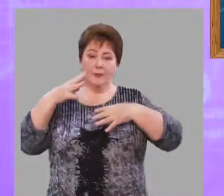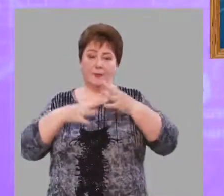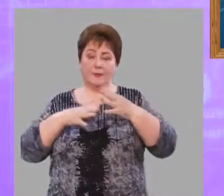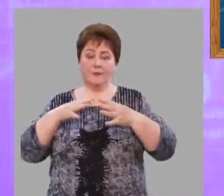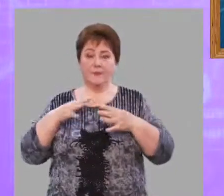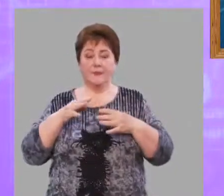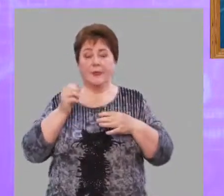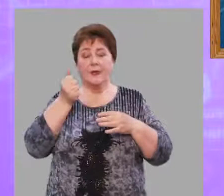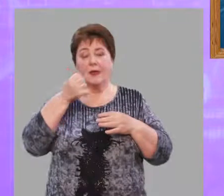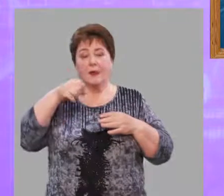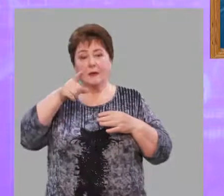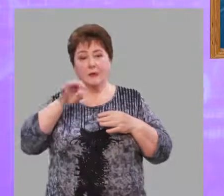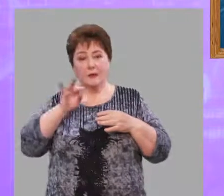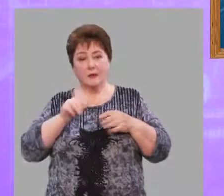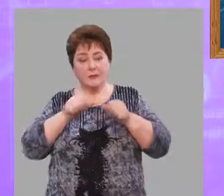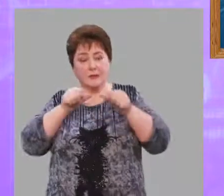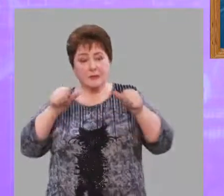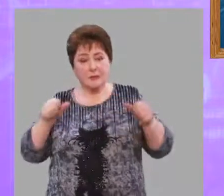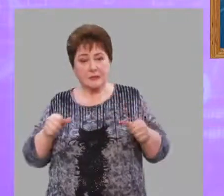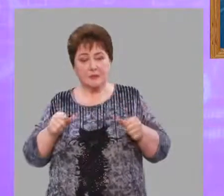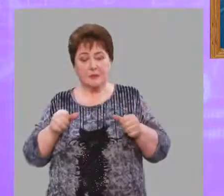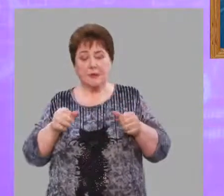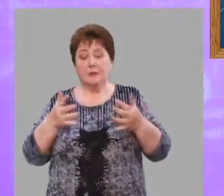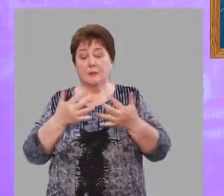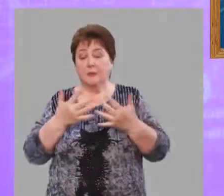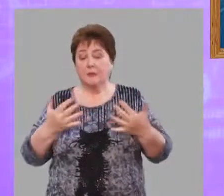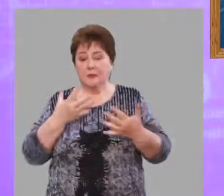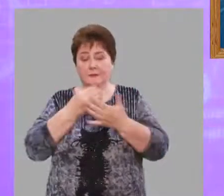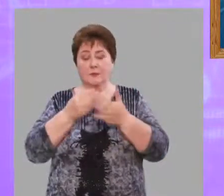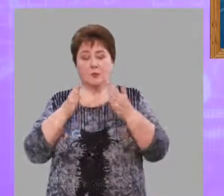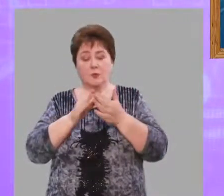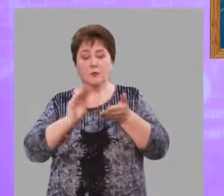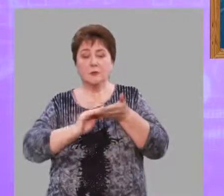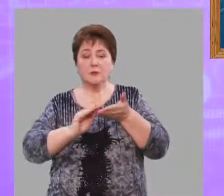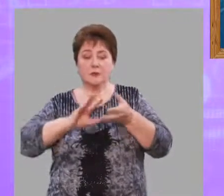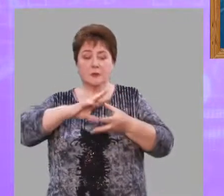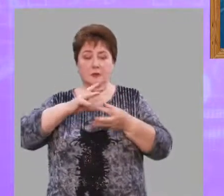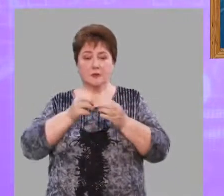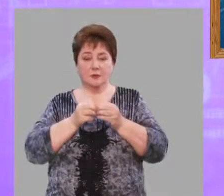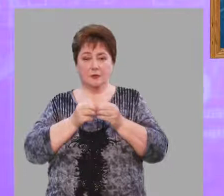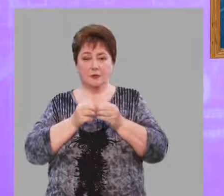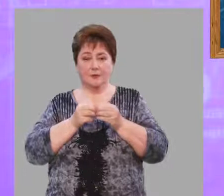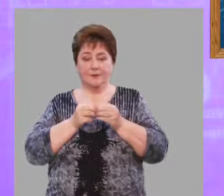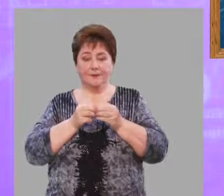Айгерим измерила предметы в своем доме и записала результаты.